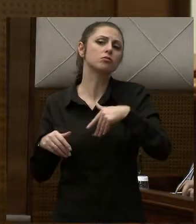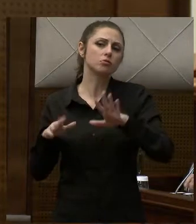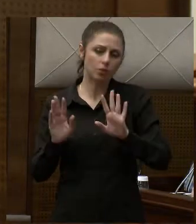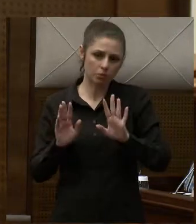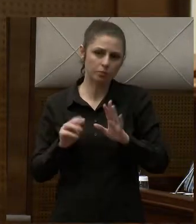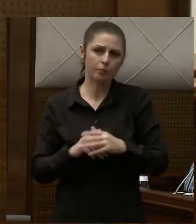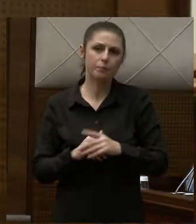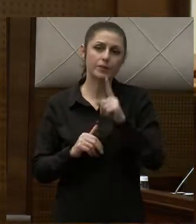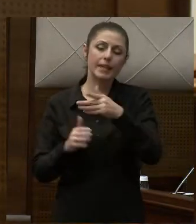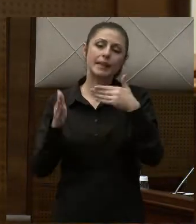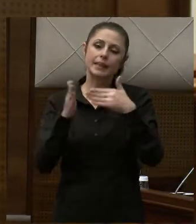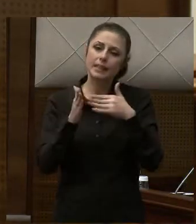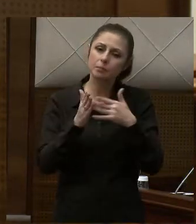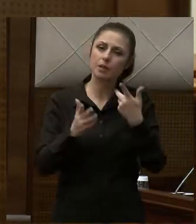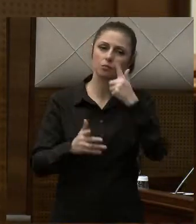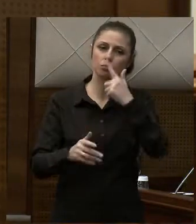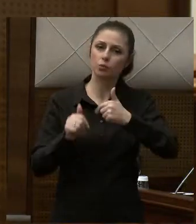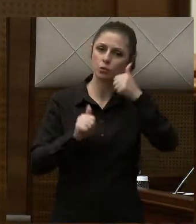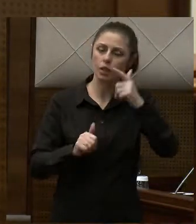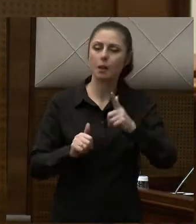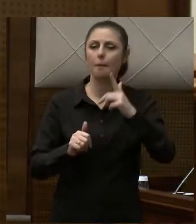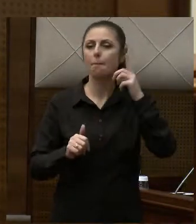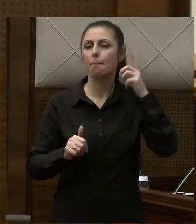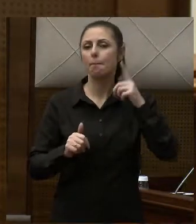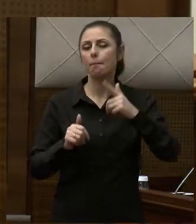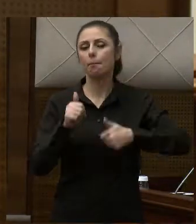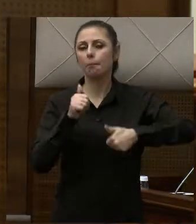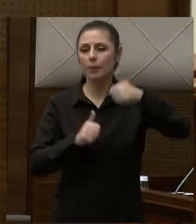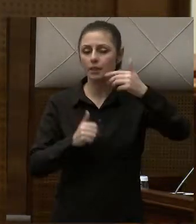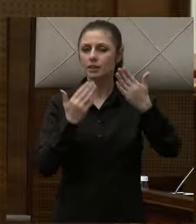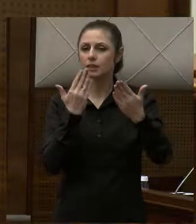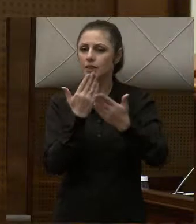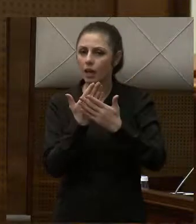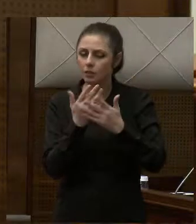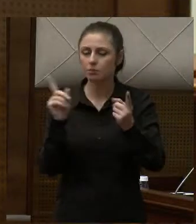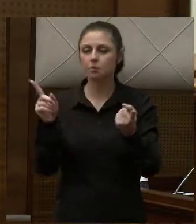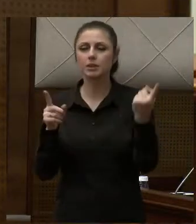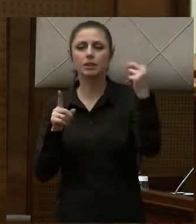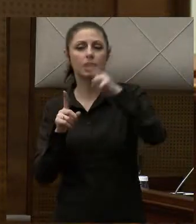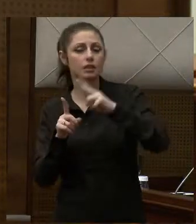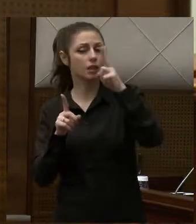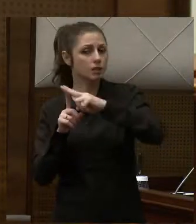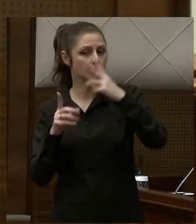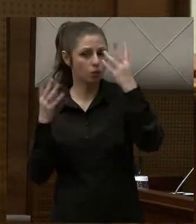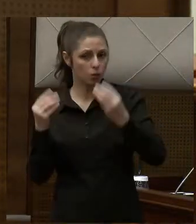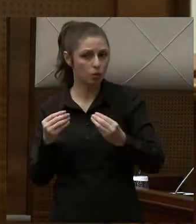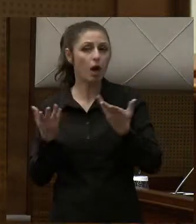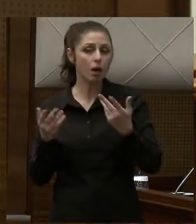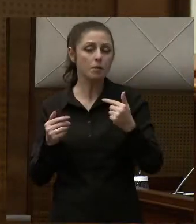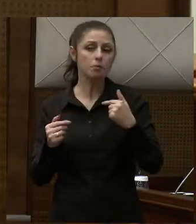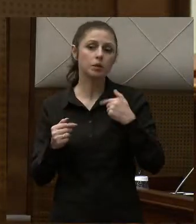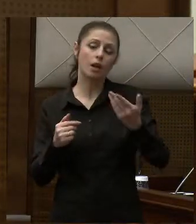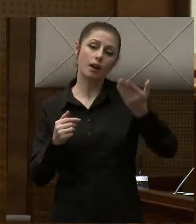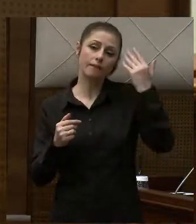buradaki danışmanları, müdürleri, başkan yardımcıları da bu noktada kendilerine katkı sunuyorlar. Bizler de katkı sunuyoruz ama biz o günde net